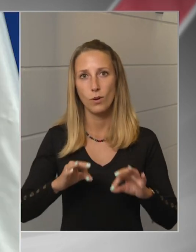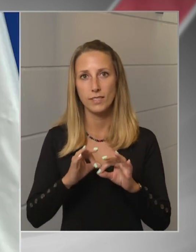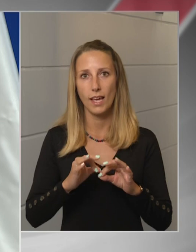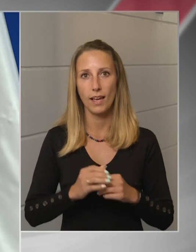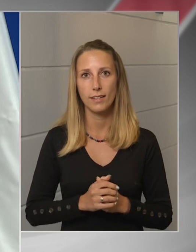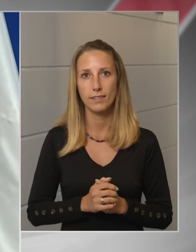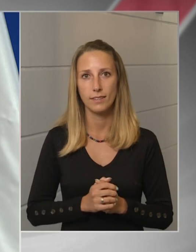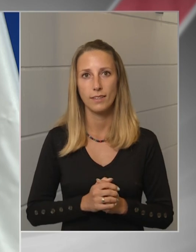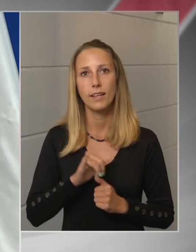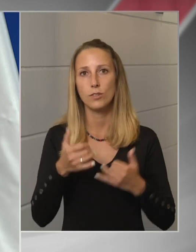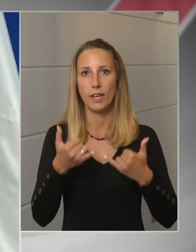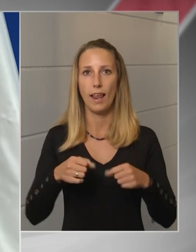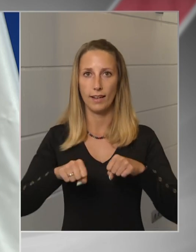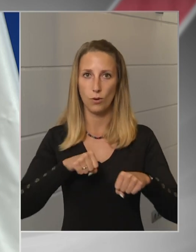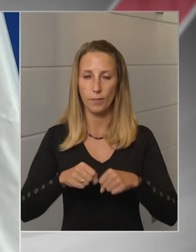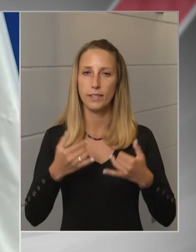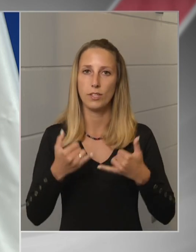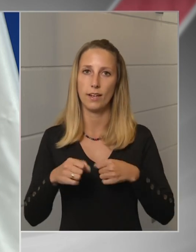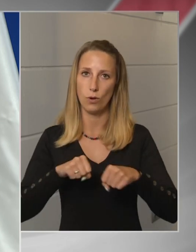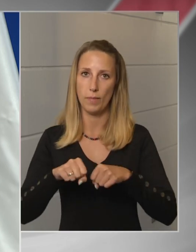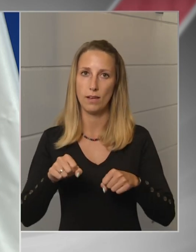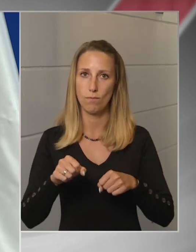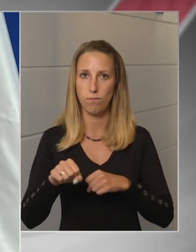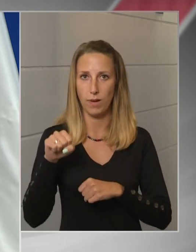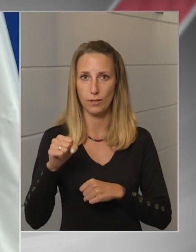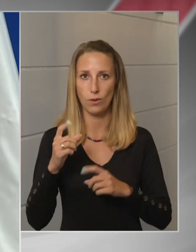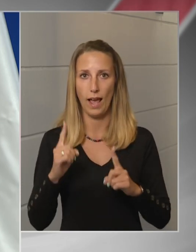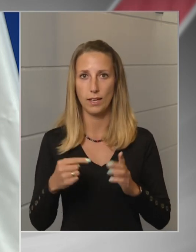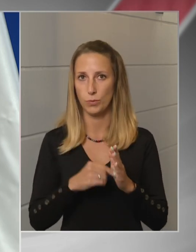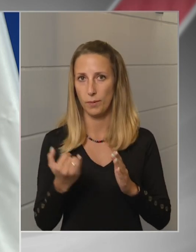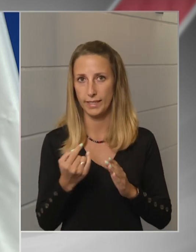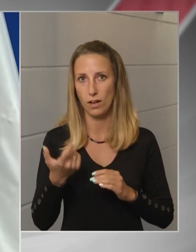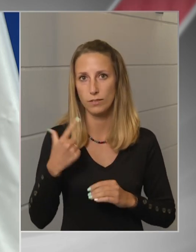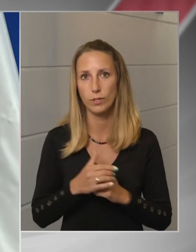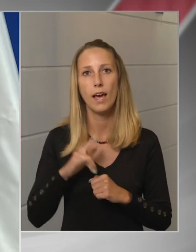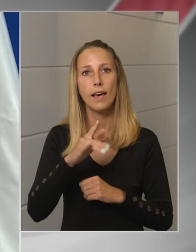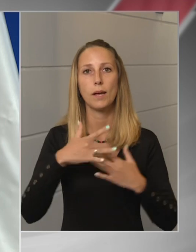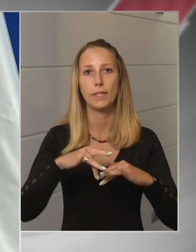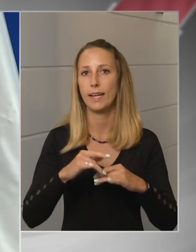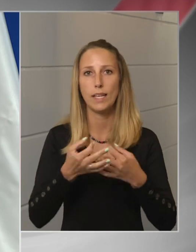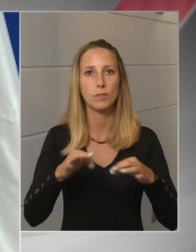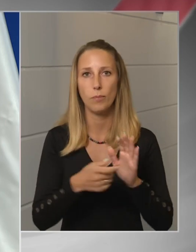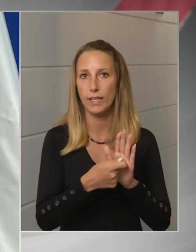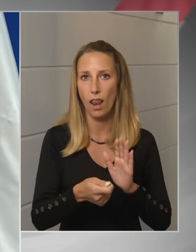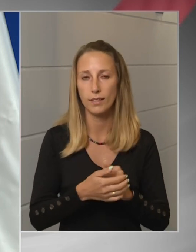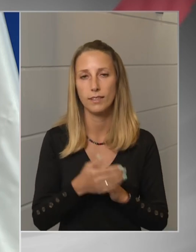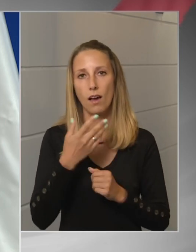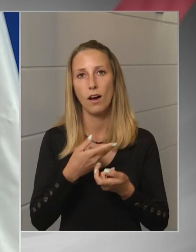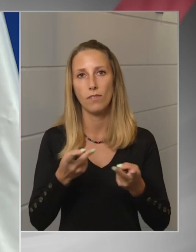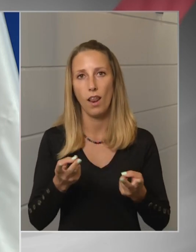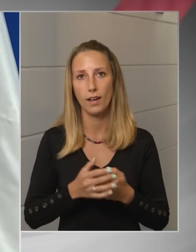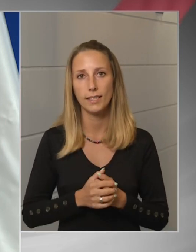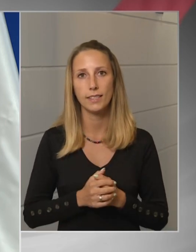Magyarország és a jelenlegi kormány és a jelenlegi kormány pártok álláspontja mindig is az volt, hogy a repteret nem szabad eladni. Ha valaki